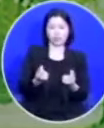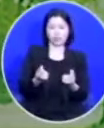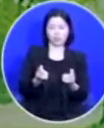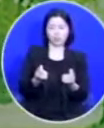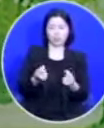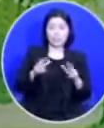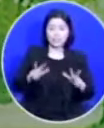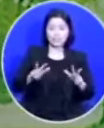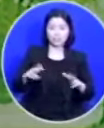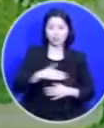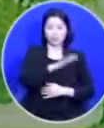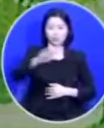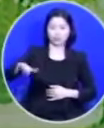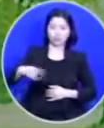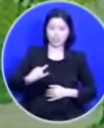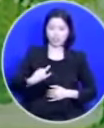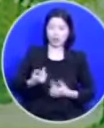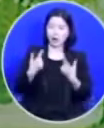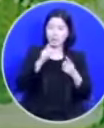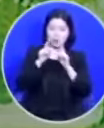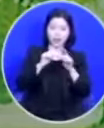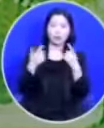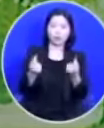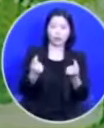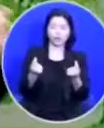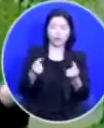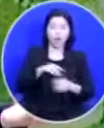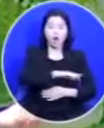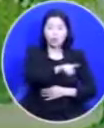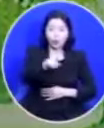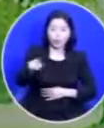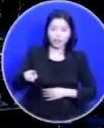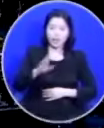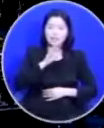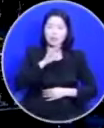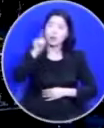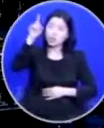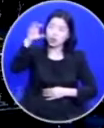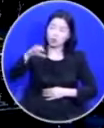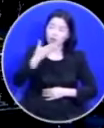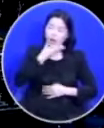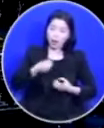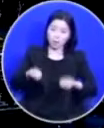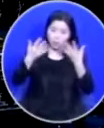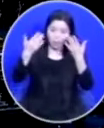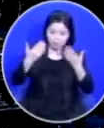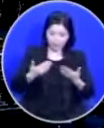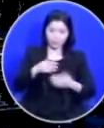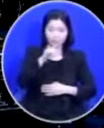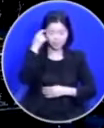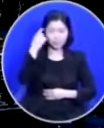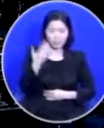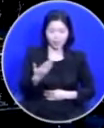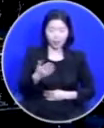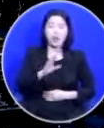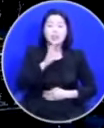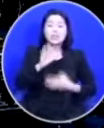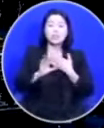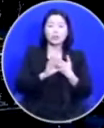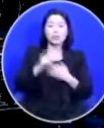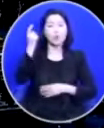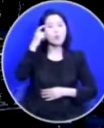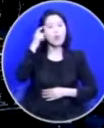지금 우리에게 말씀하는 것 같습니다 너희들이 정말 천국의 축복을 받았느냐 그러면 왜 이렇게